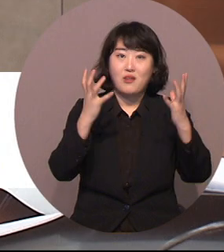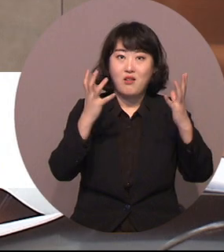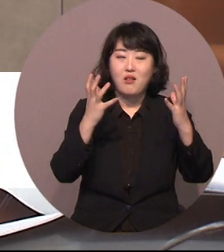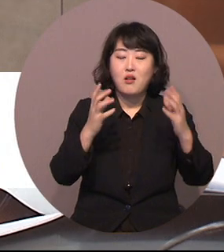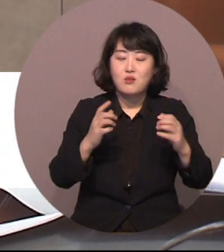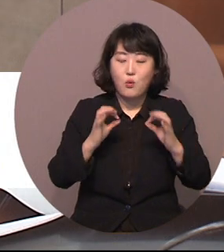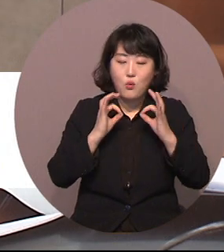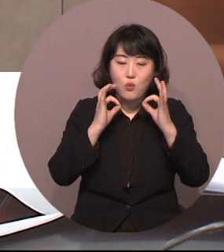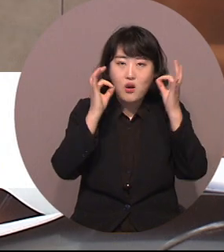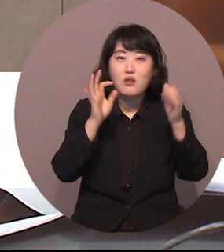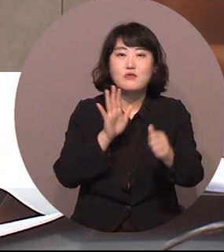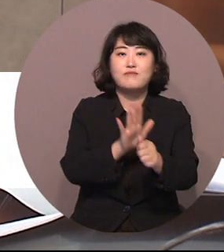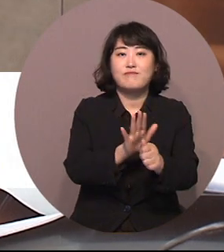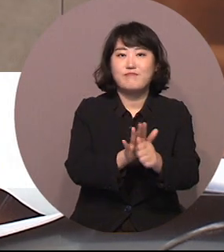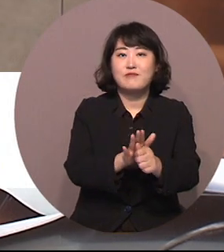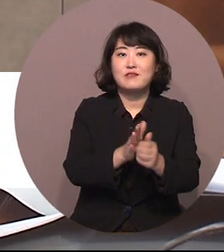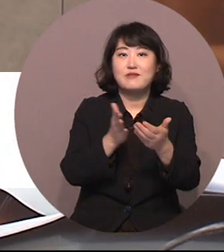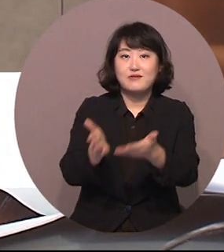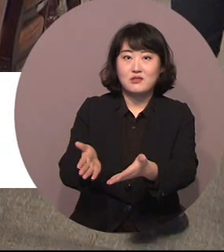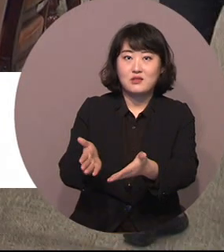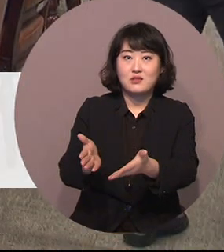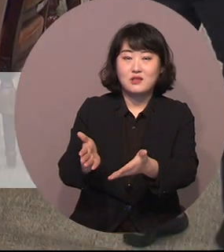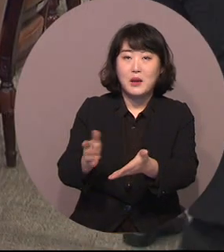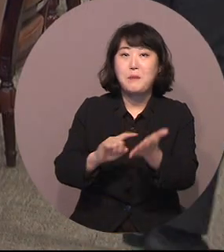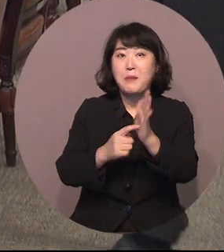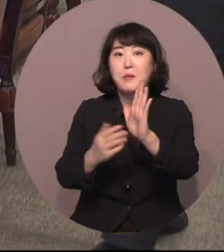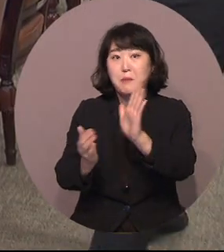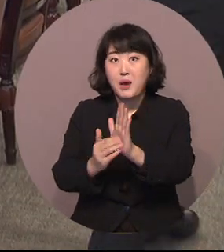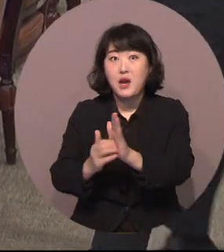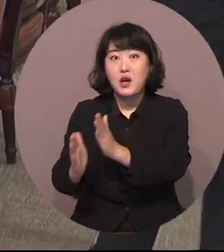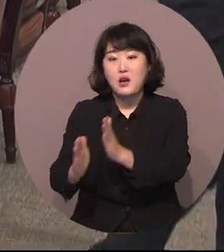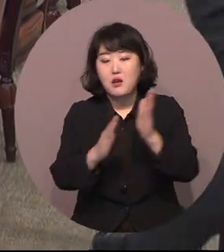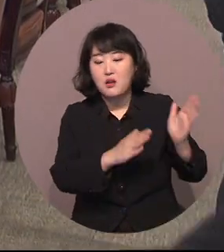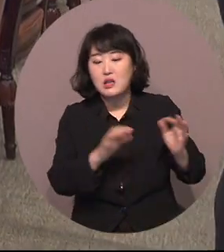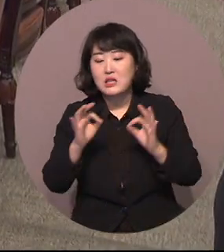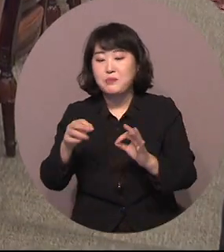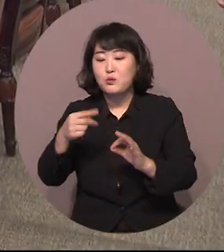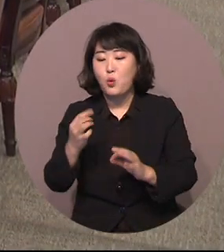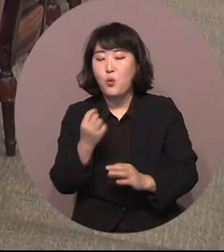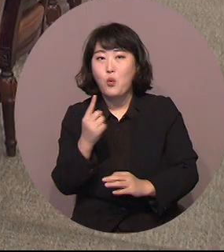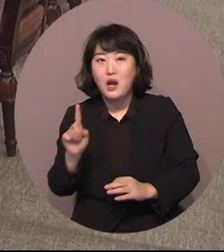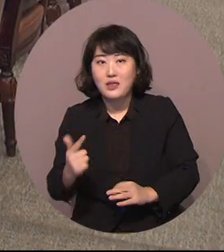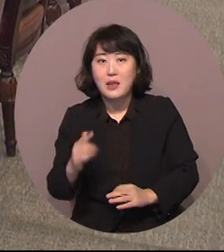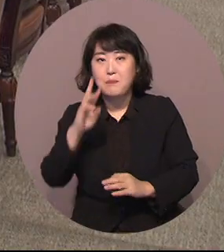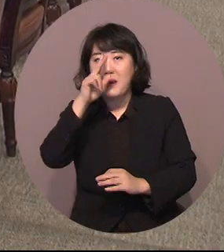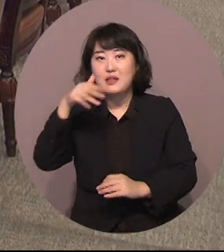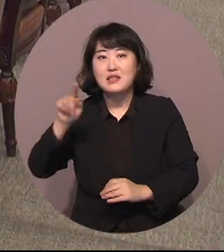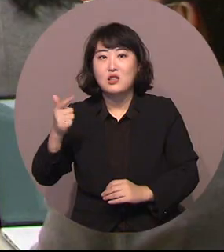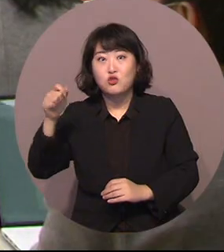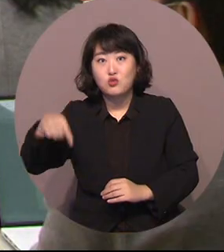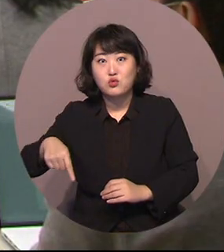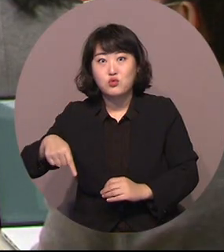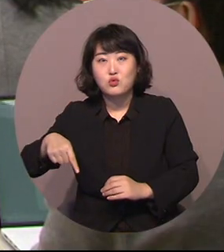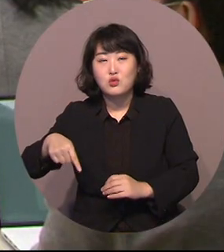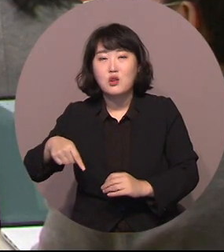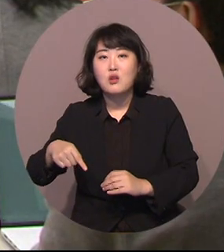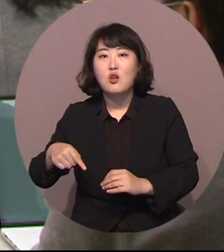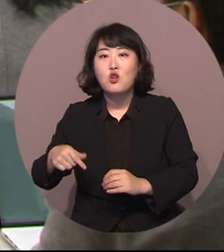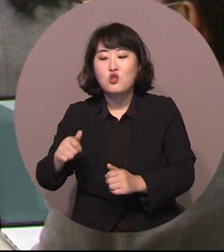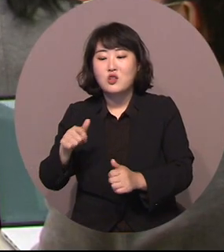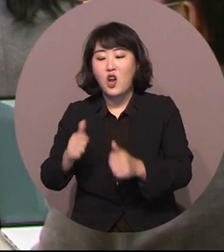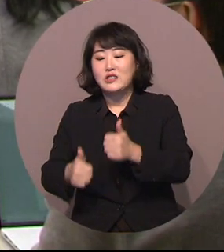모든 노력을 아끼지 않겠다고 지지 성명을 낸 반면 김동환 박찬호 전 의원 등 경제 후보들은